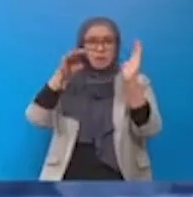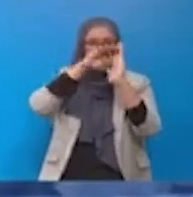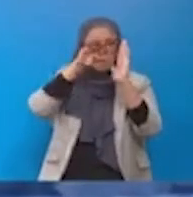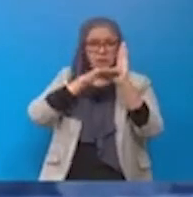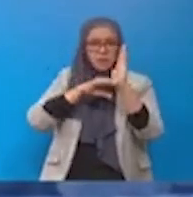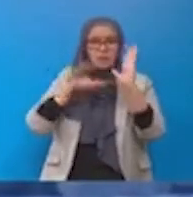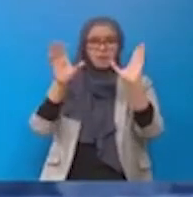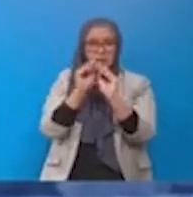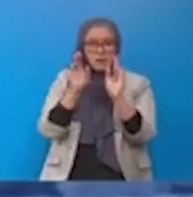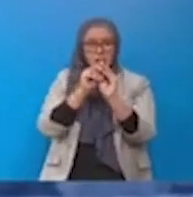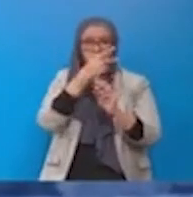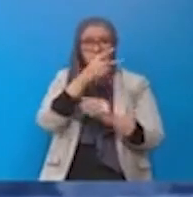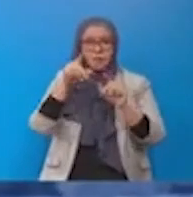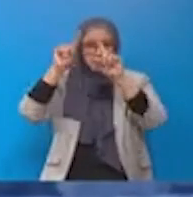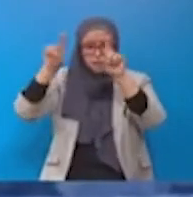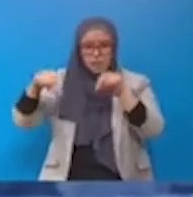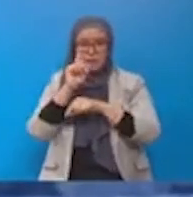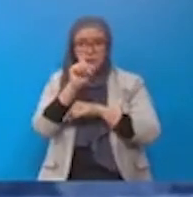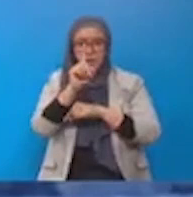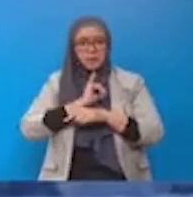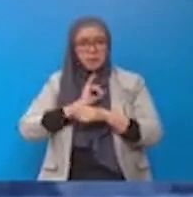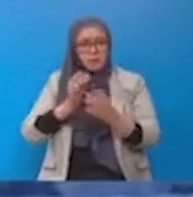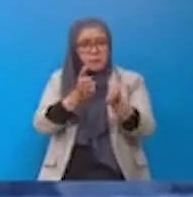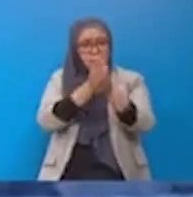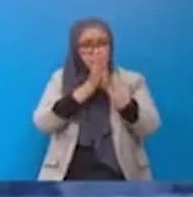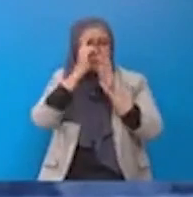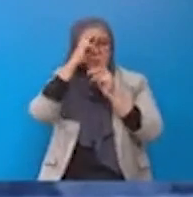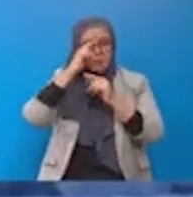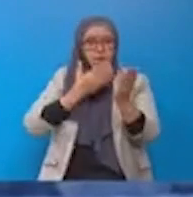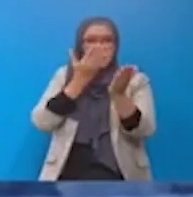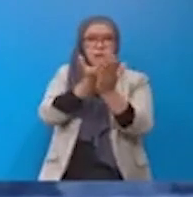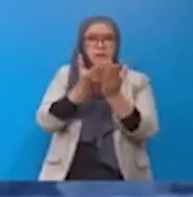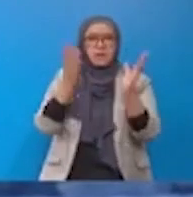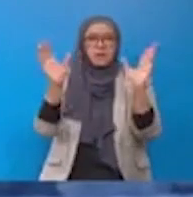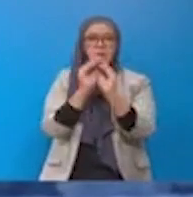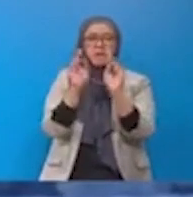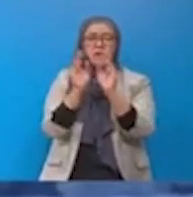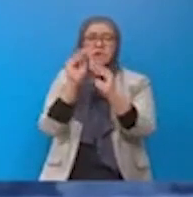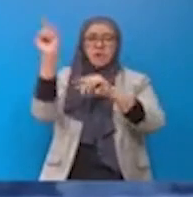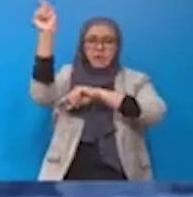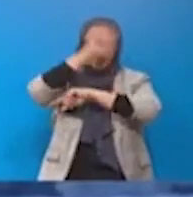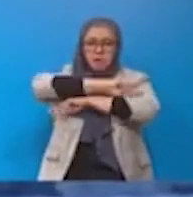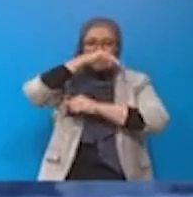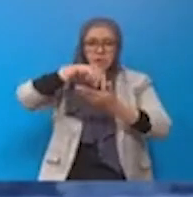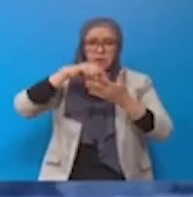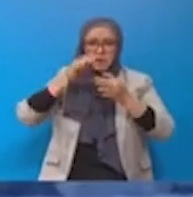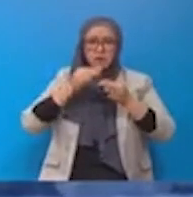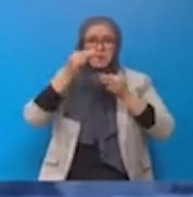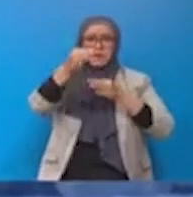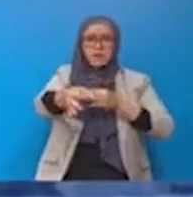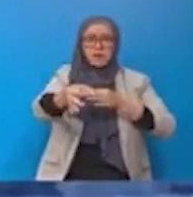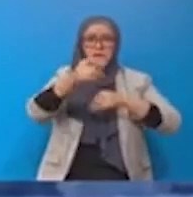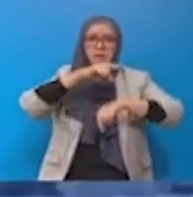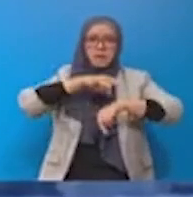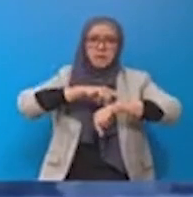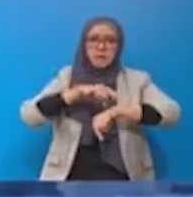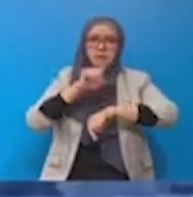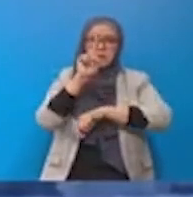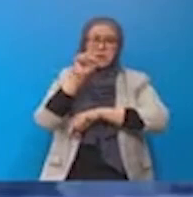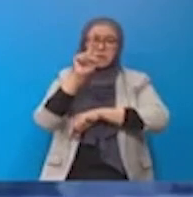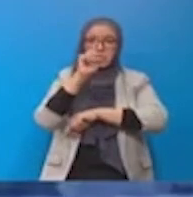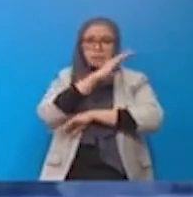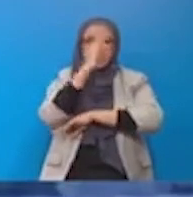saya mohon mencadangkan bahwa musyawarah pada hari ini ditangguhkan pada pukul 1 tengah